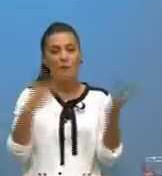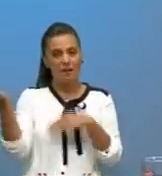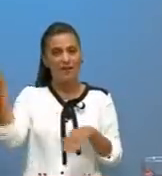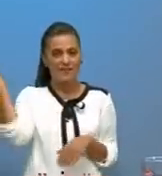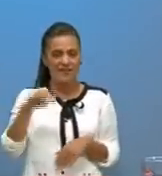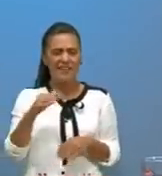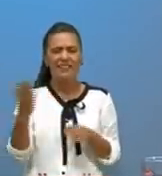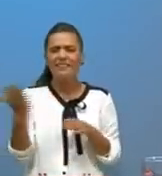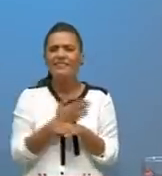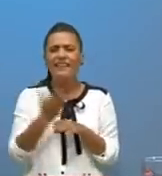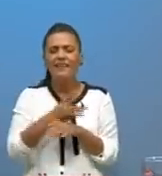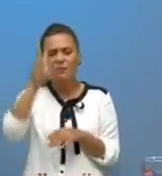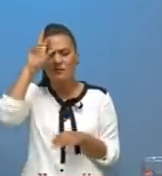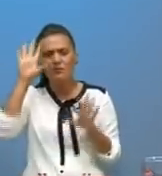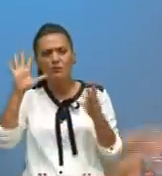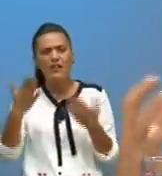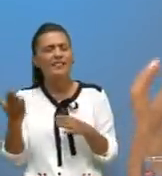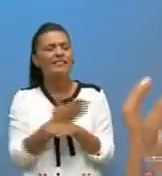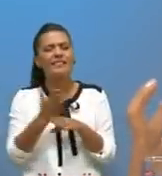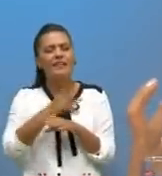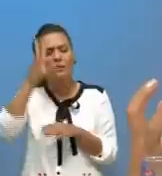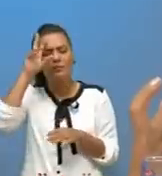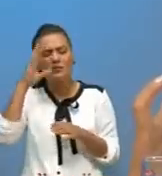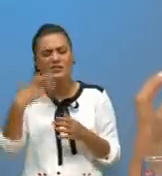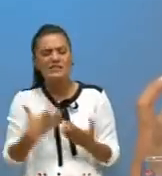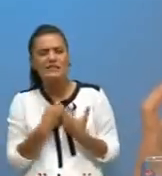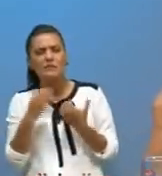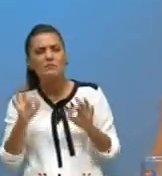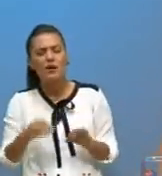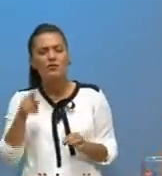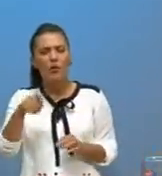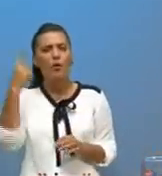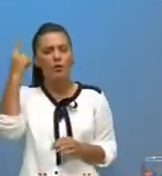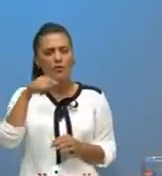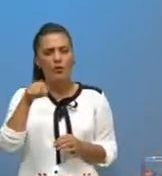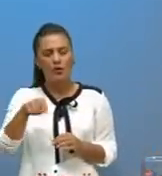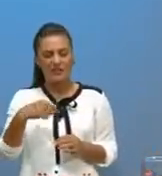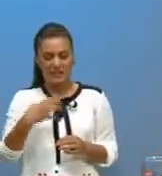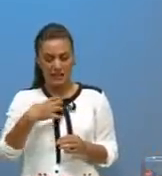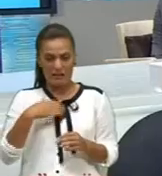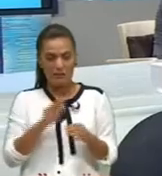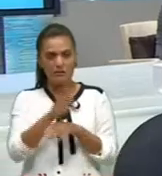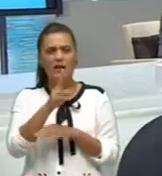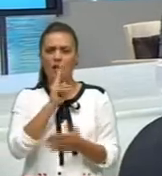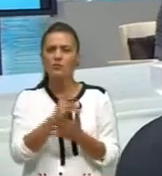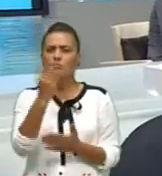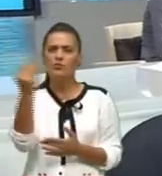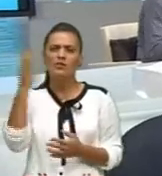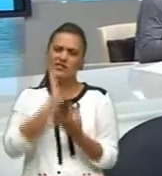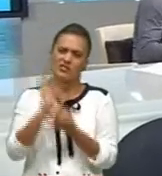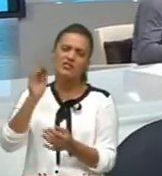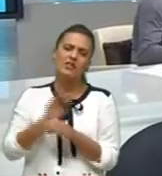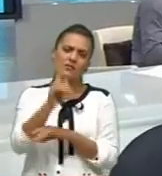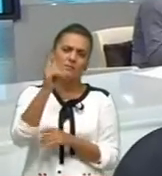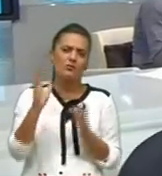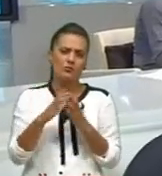gelince... Neden depresyona giriyoruz? Neden depresif bir hal alıyoruz? Evet. Durumu var. Bizzat yaşadığım ve eminim pek çok kişinin yaşadığı bir